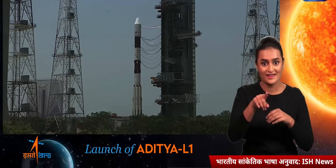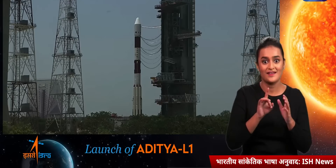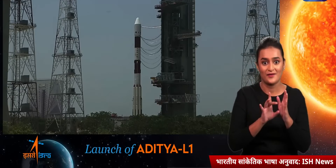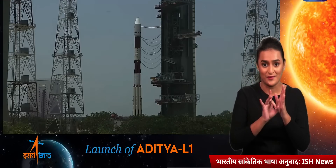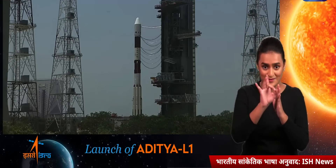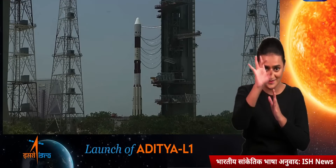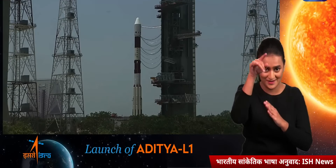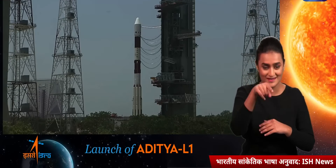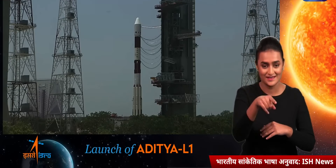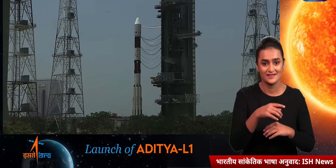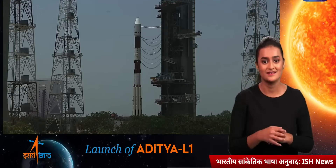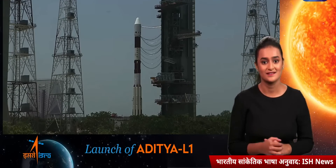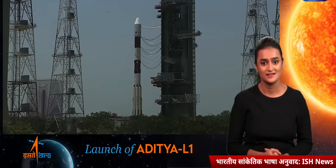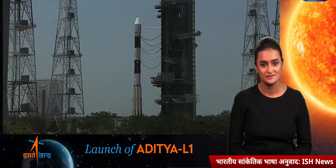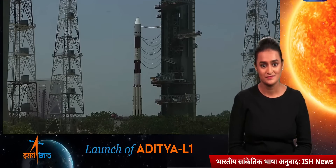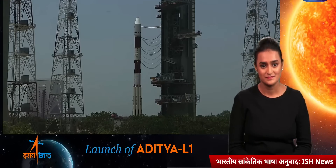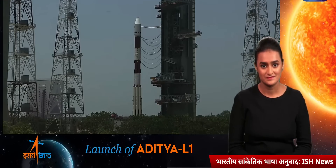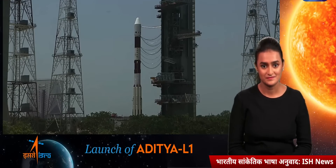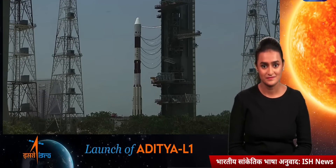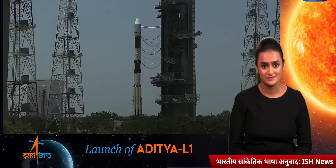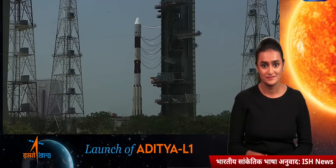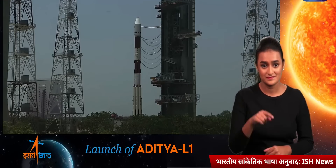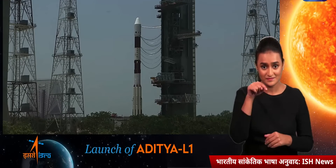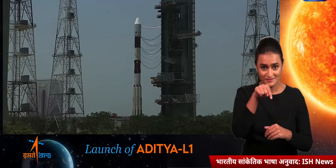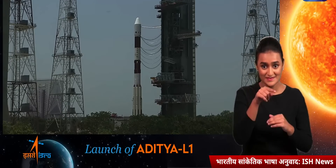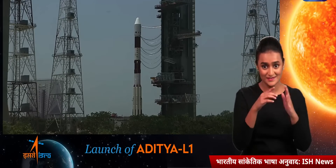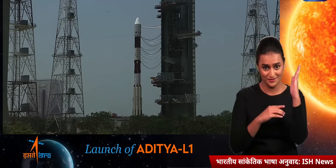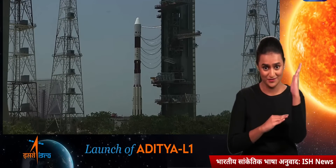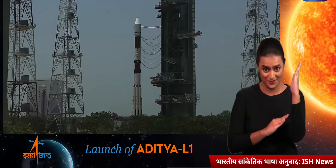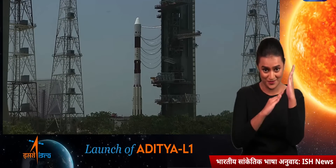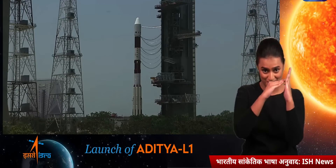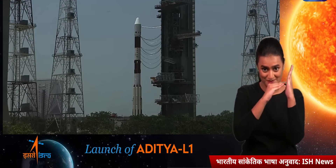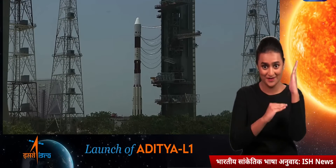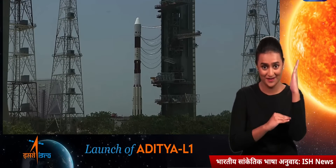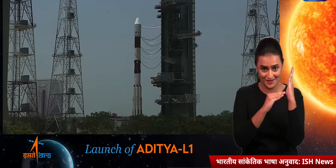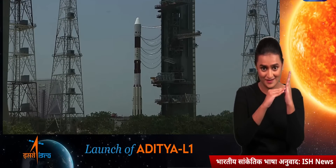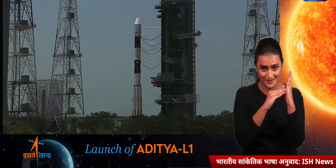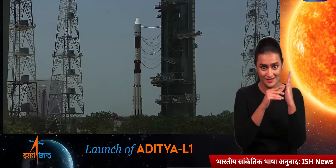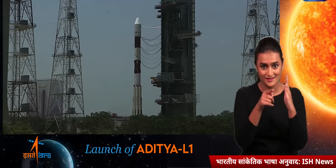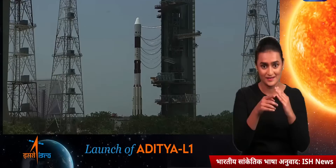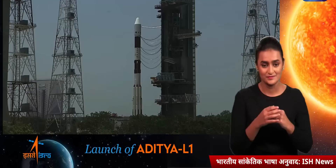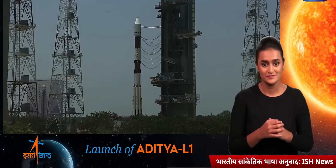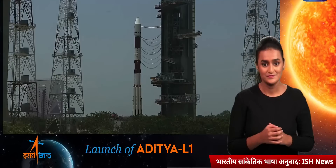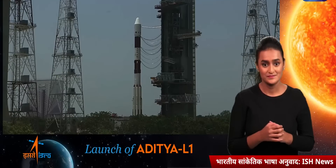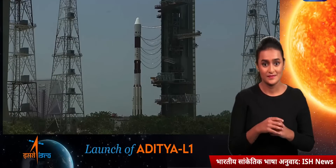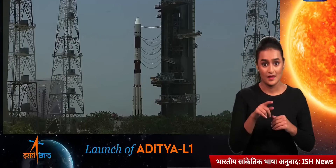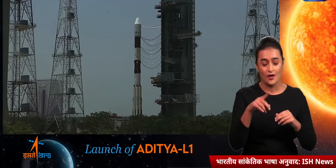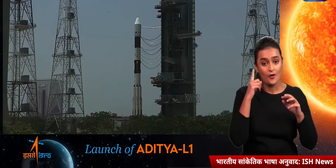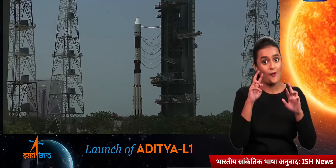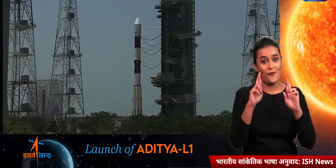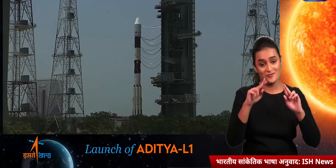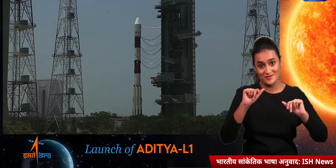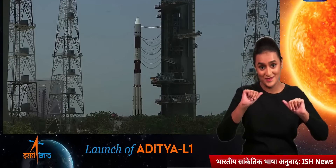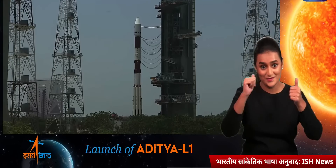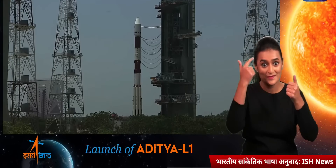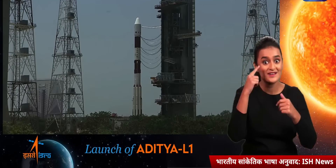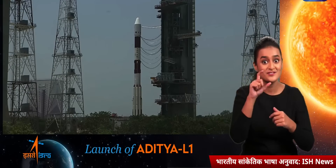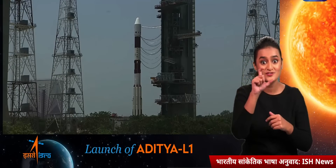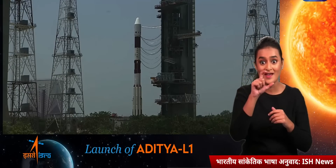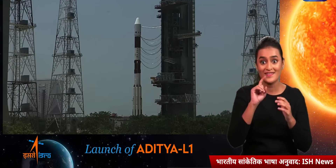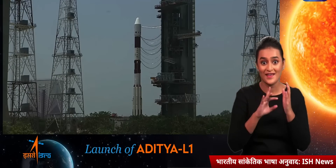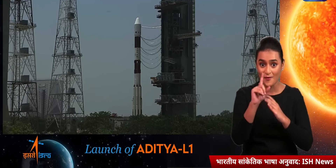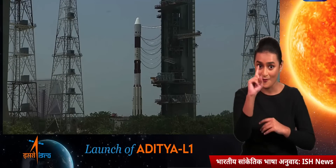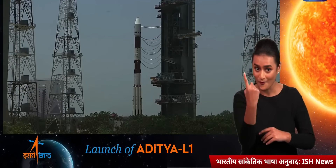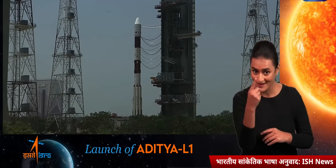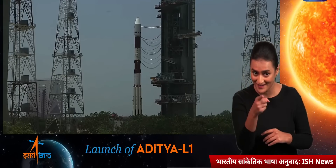वर्क हॉर्स कहे जाने वाले इस रॉकेट कई ऐतिहासिक मिशन को सफलतापूर्वक संपन्न किया है, जिसमें चंद्रयान 1 और मार्स